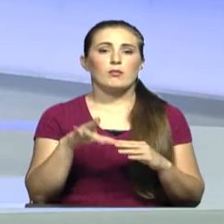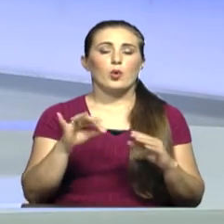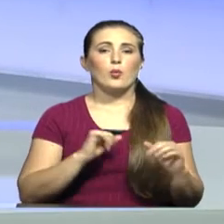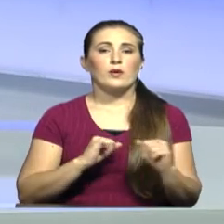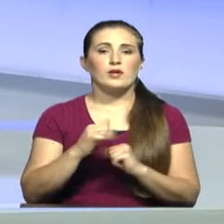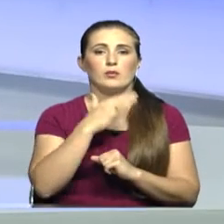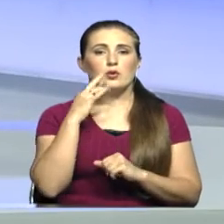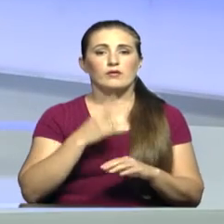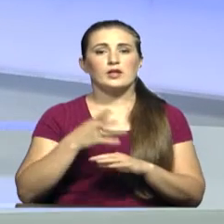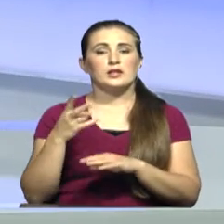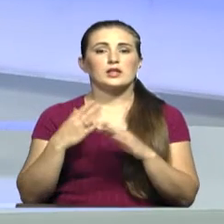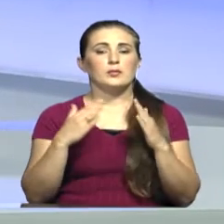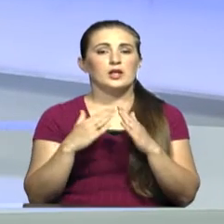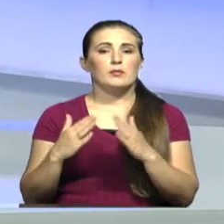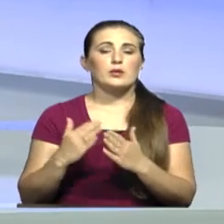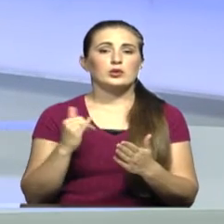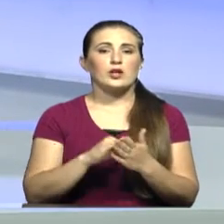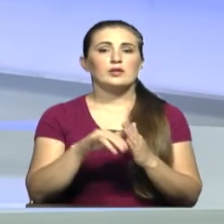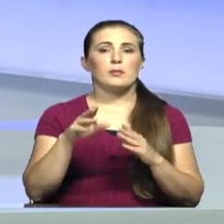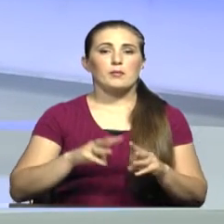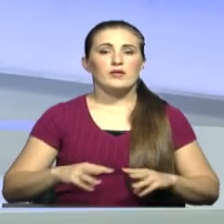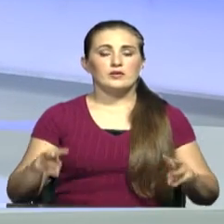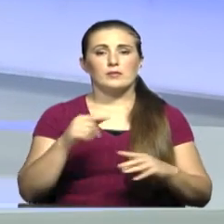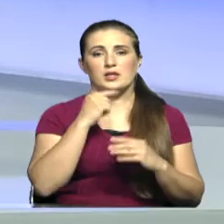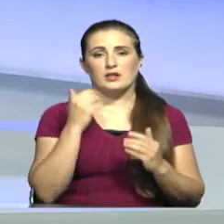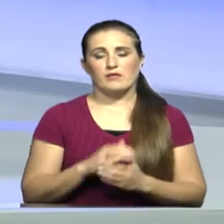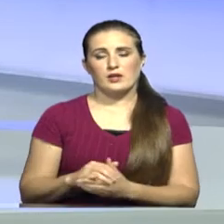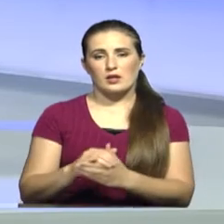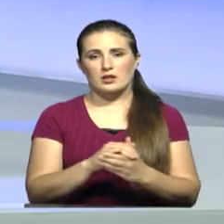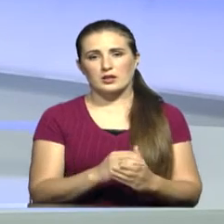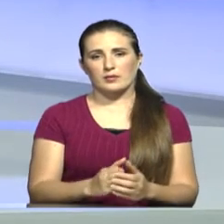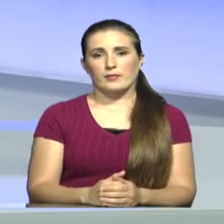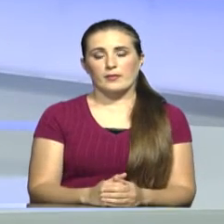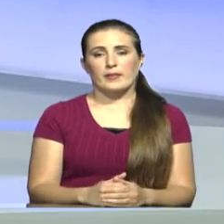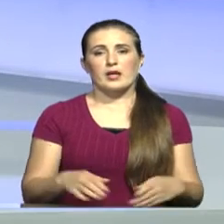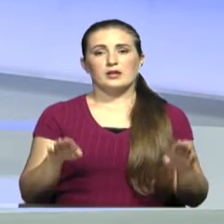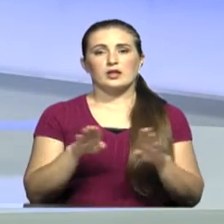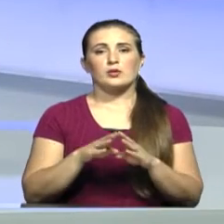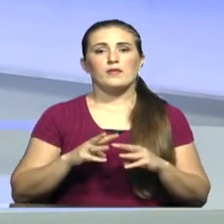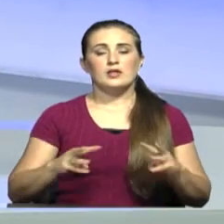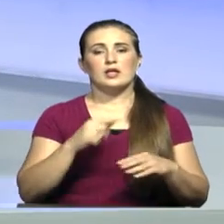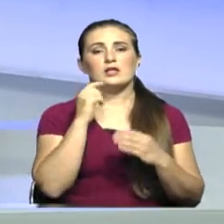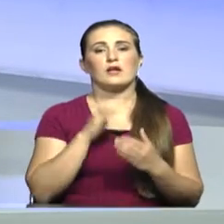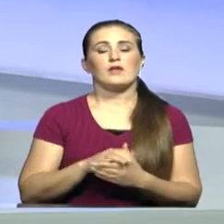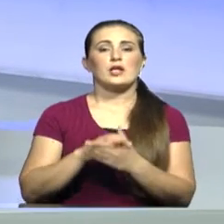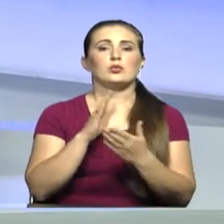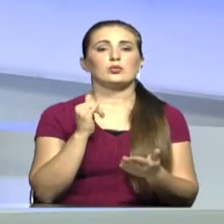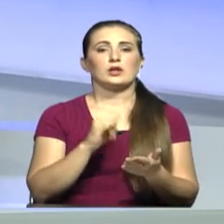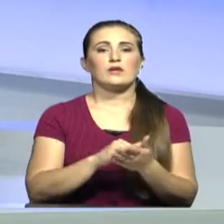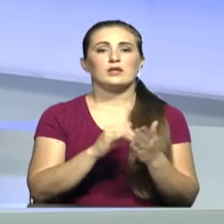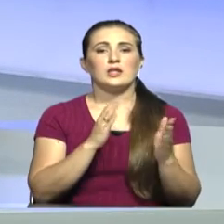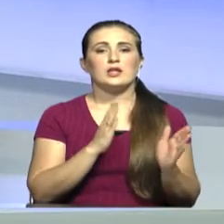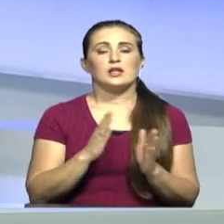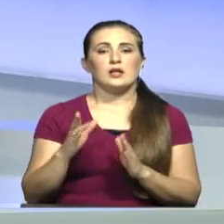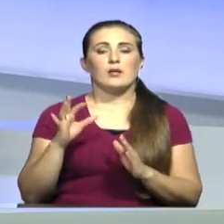управлению многоквартирными домами устанавливается правительством Российской Федерации. Также правительством Российской Федерации устанавливаются стандарты